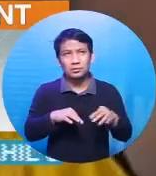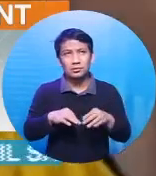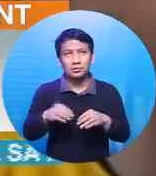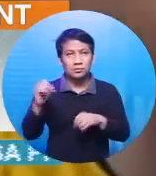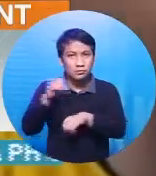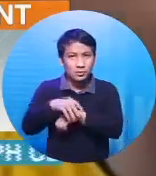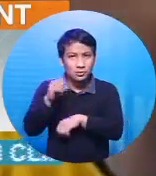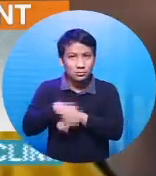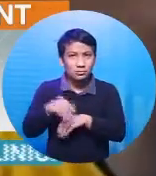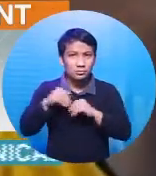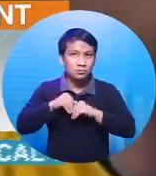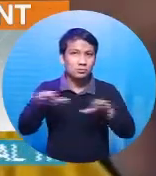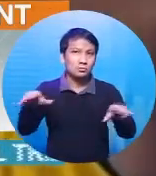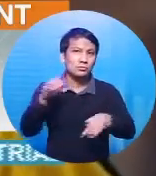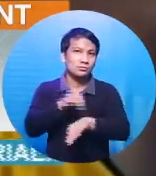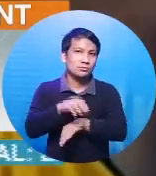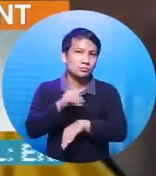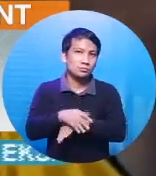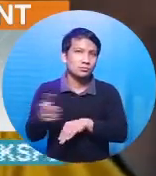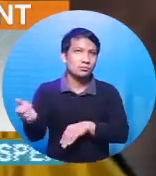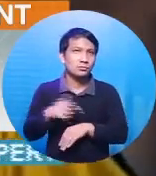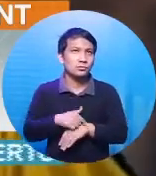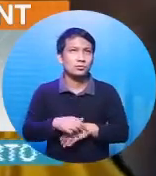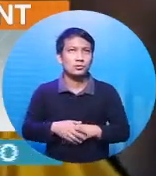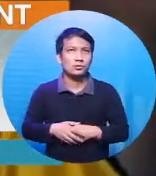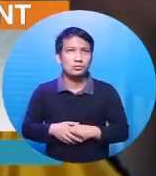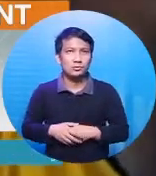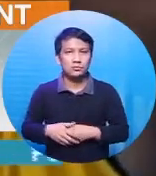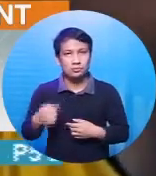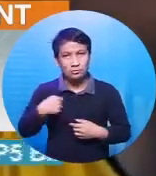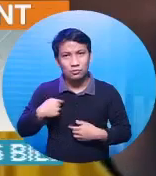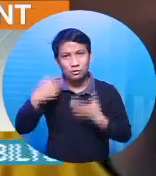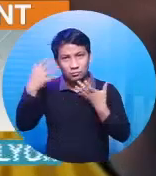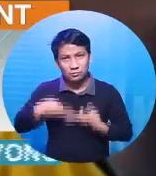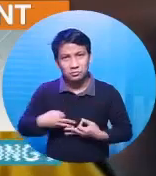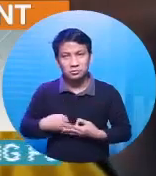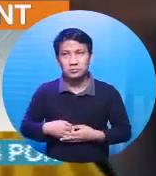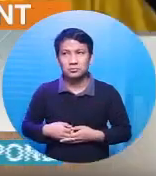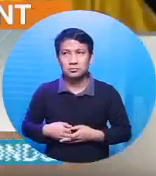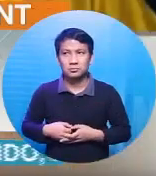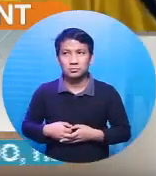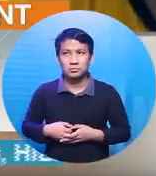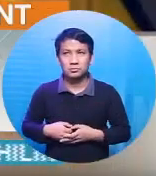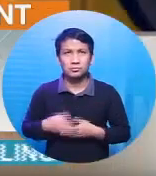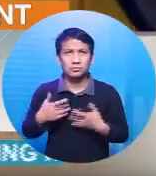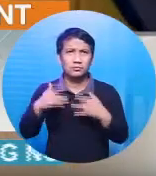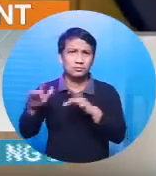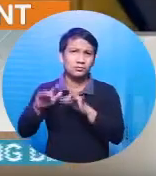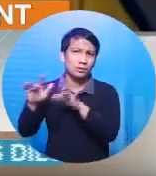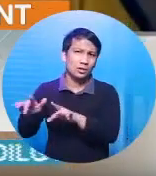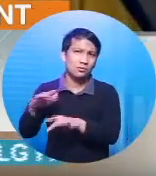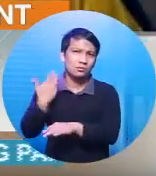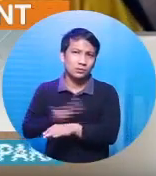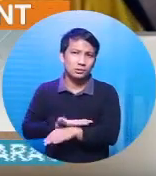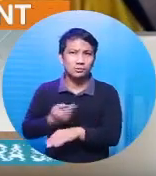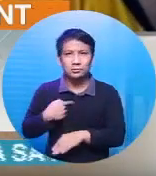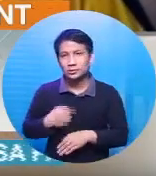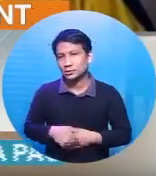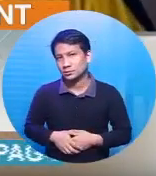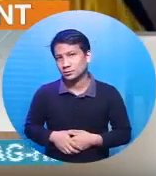sinasabi niya ngayon, idadamay ko. Okay, kung ako lang ang masusunod. Opo, pero Nay... Kasi naaawa ko si mata eh.